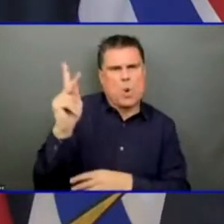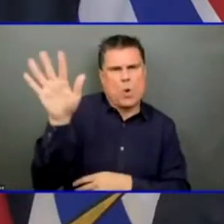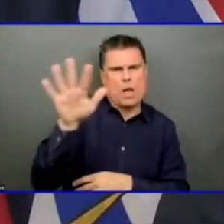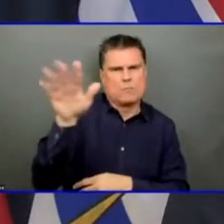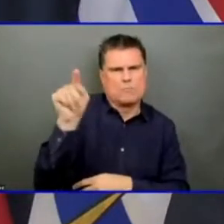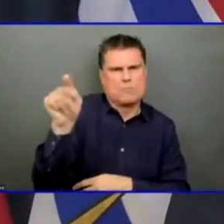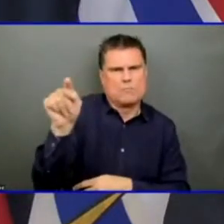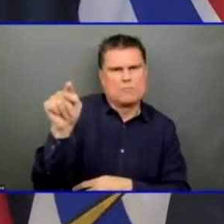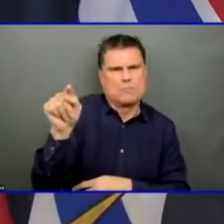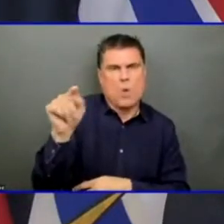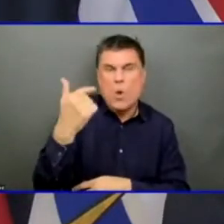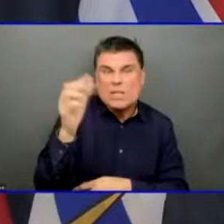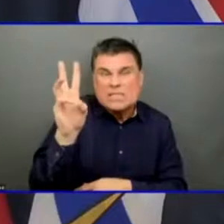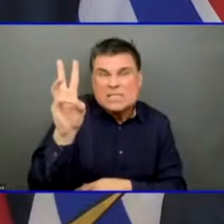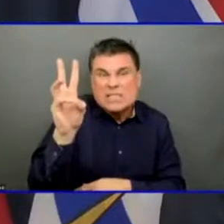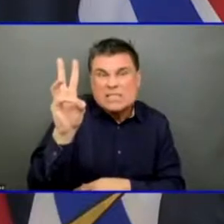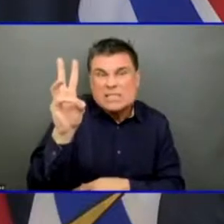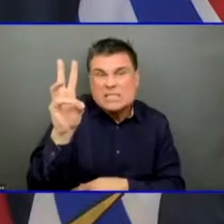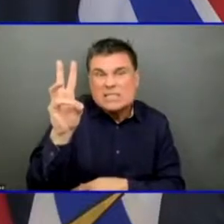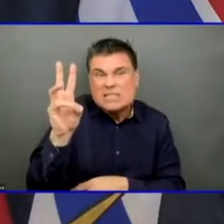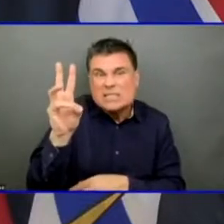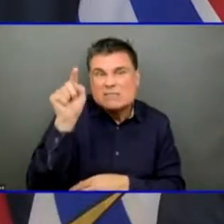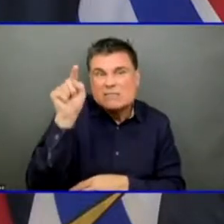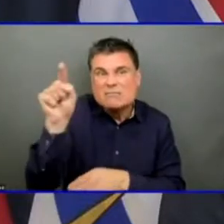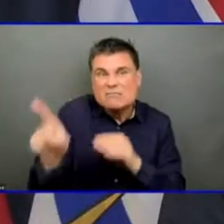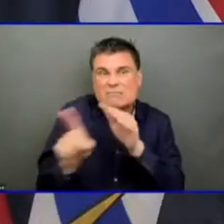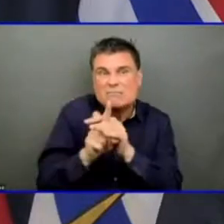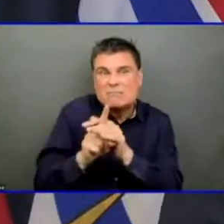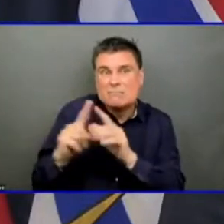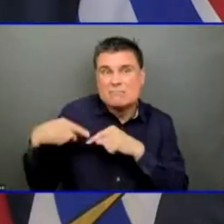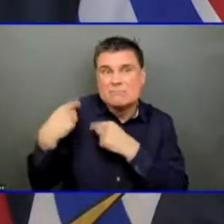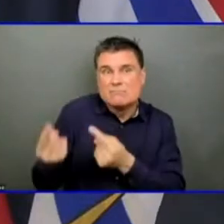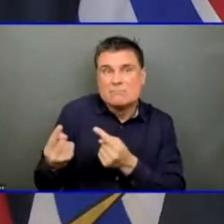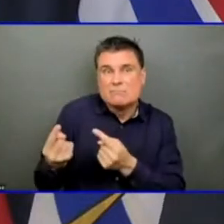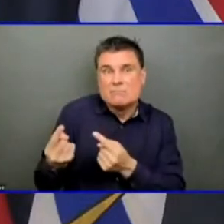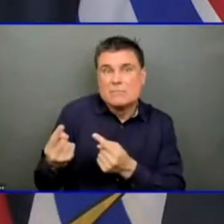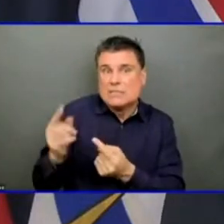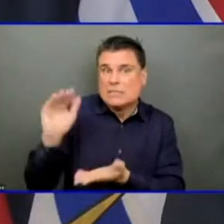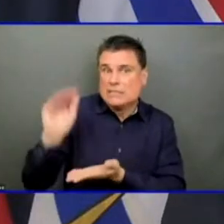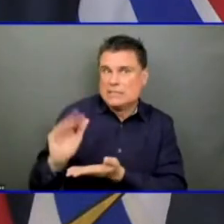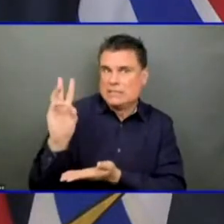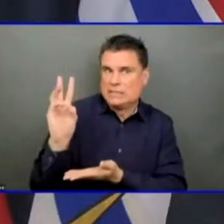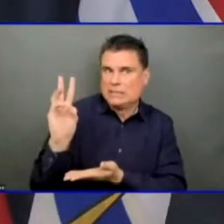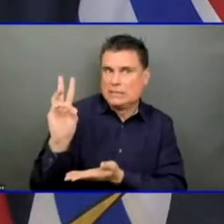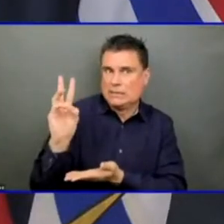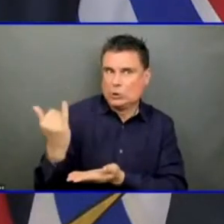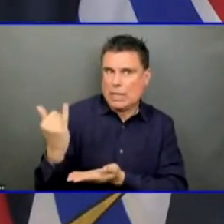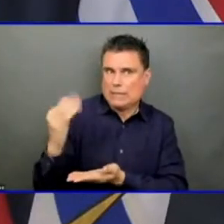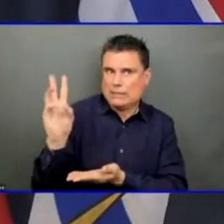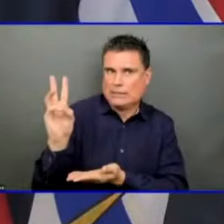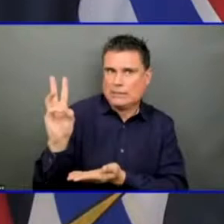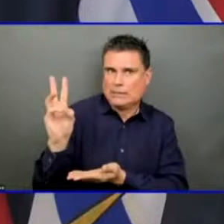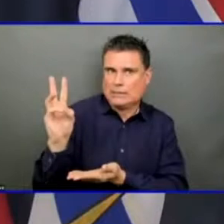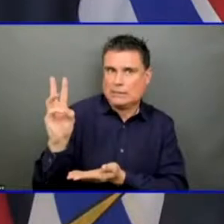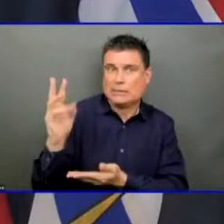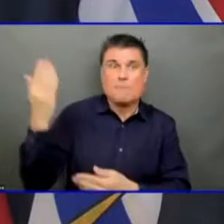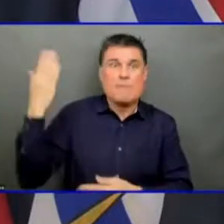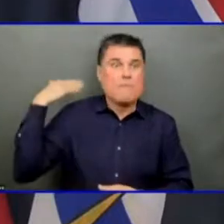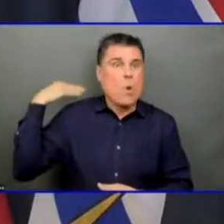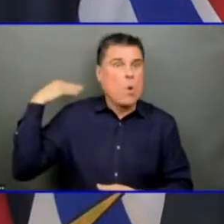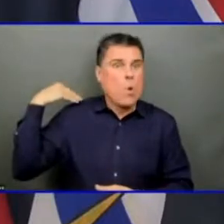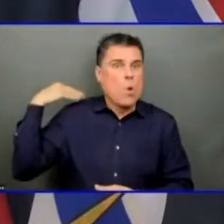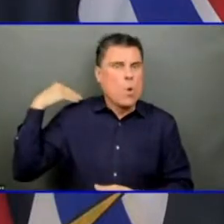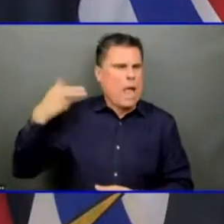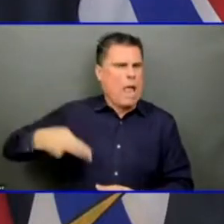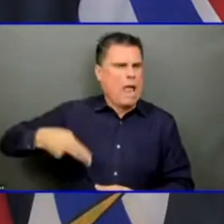care. 在这个长期护理院，这个是很吃惊的。 Not as significant as it was some time ago, but it is important to know that that is available